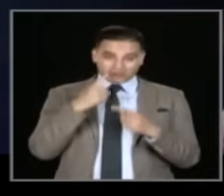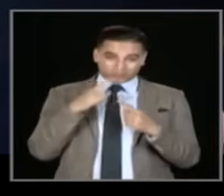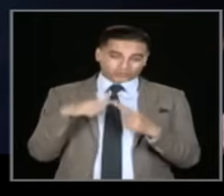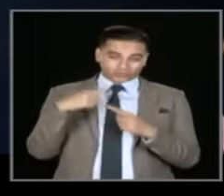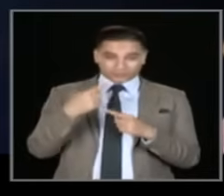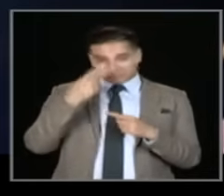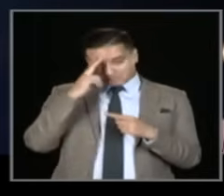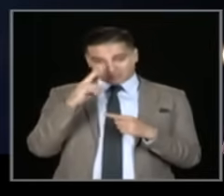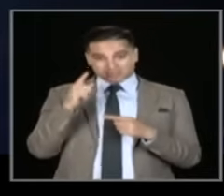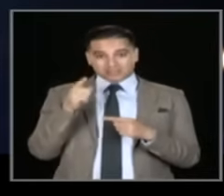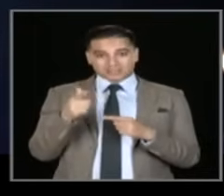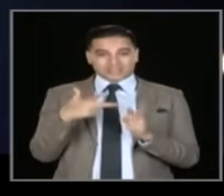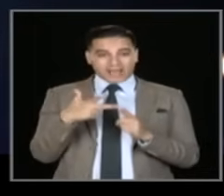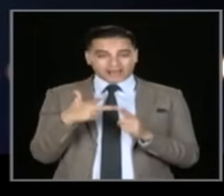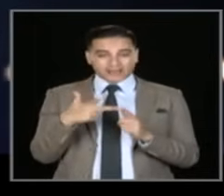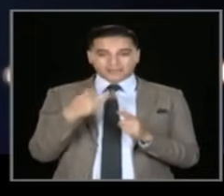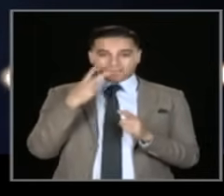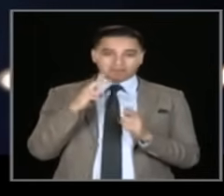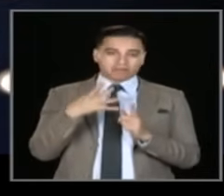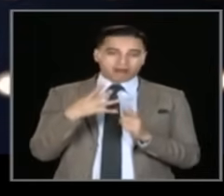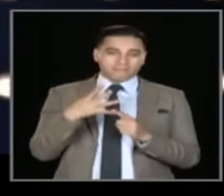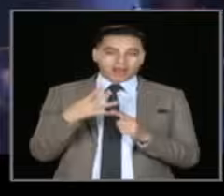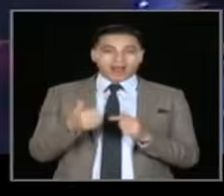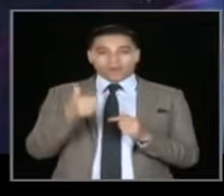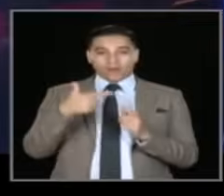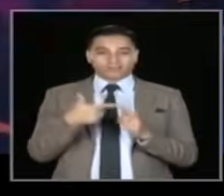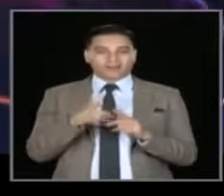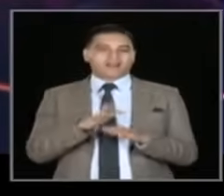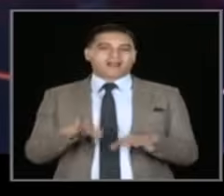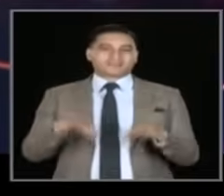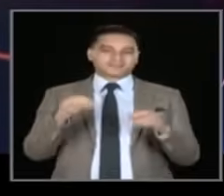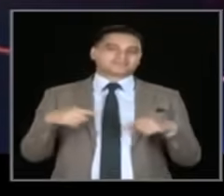الثالث ومين صاحب المركز الرابع. نروح نشوف